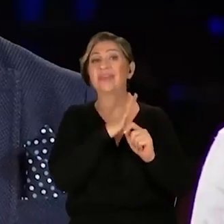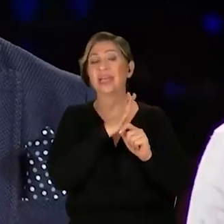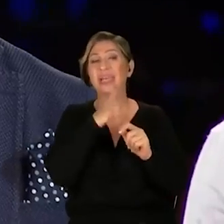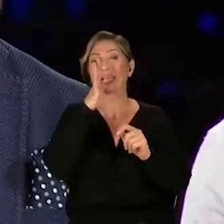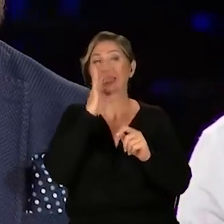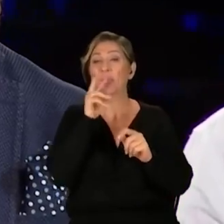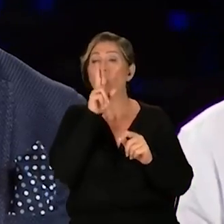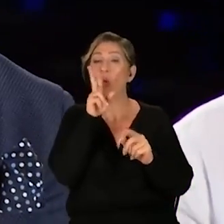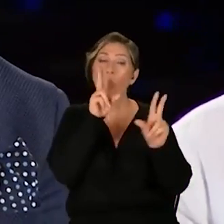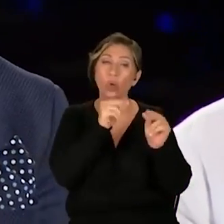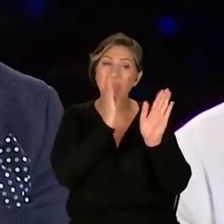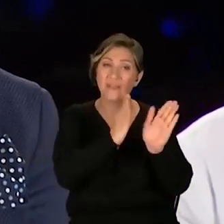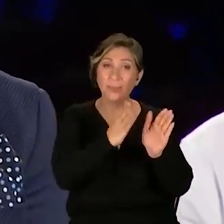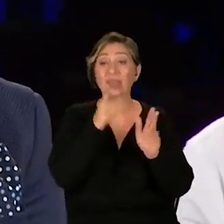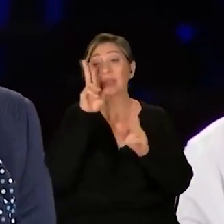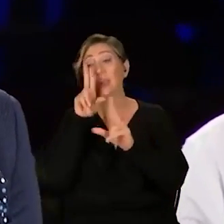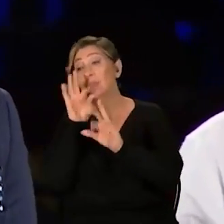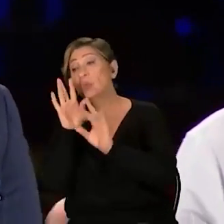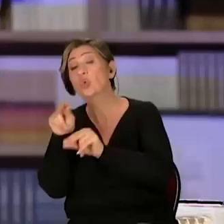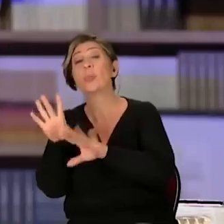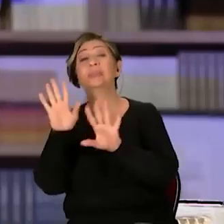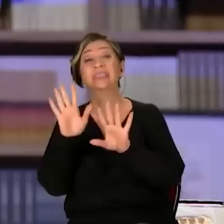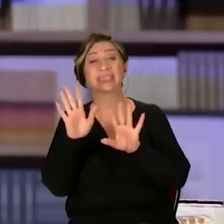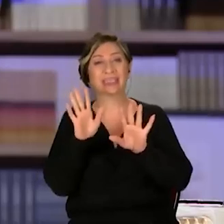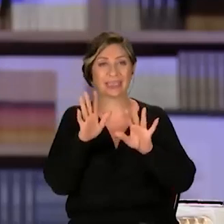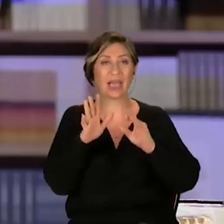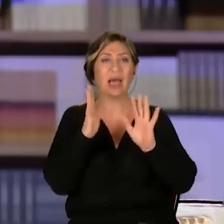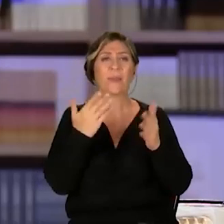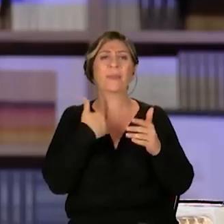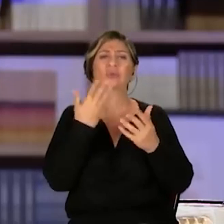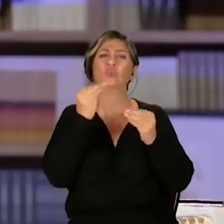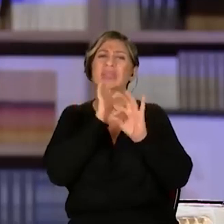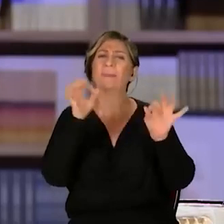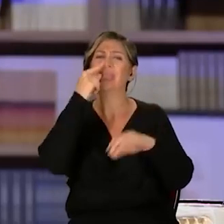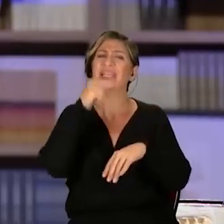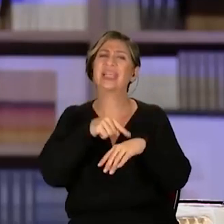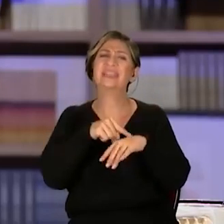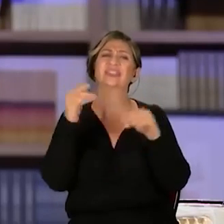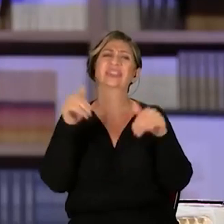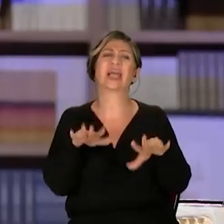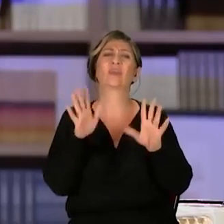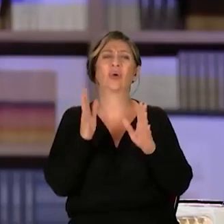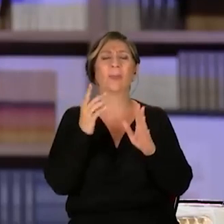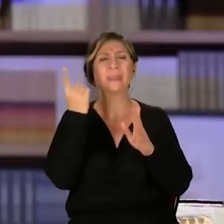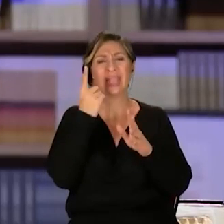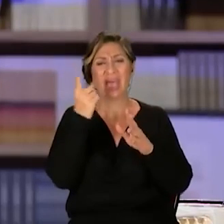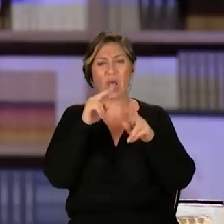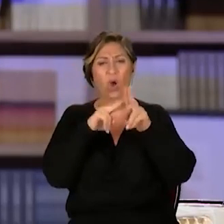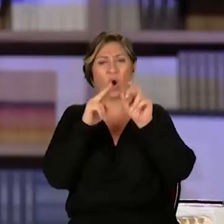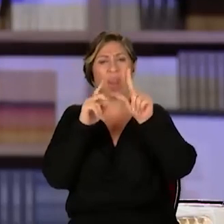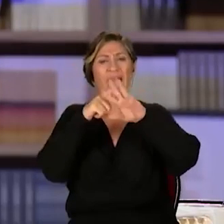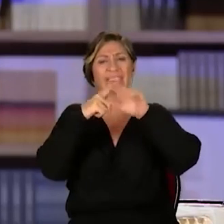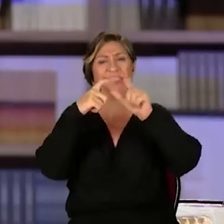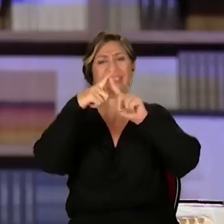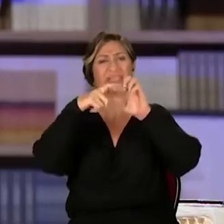kiminin öğlen uykusu uyumaya devam etmesi, kiminin uyumaması ya da geçmişte böyle bir öyküsü var. Evet ama bana çok inandırıcı gelmiyor. Yani bu bir de kolesterol için